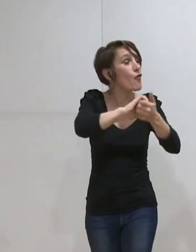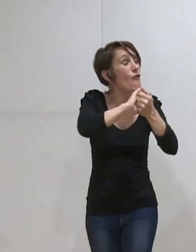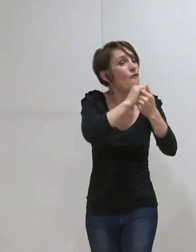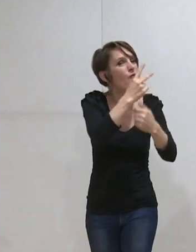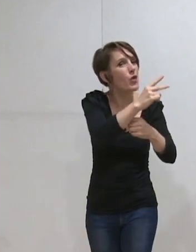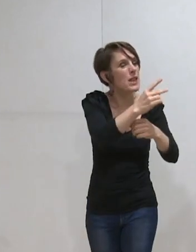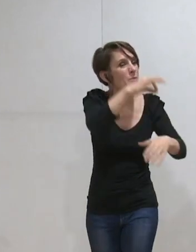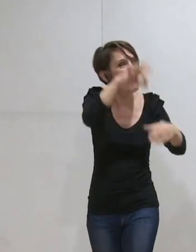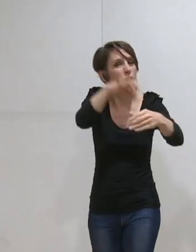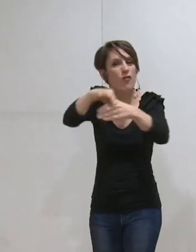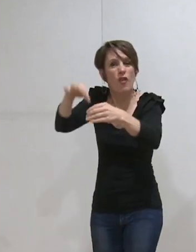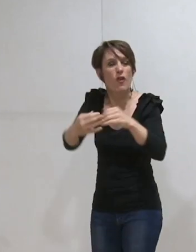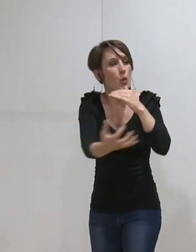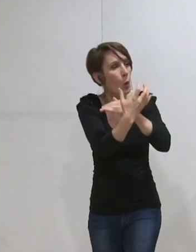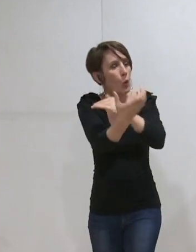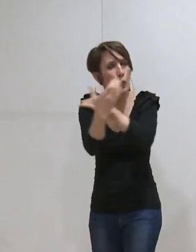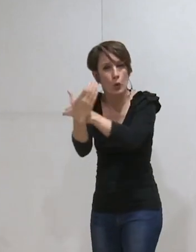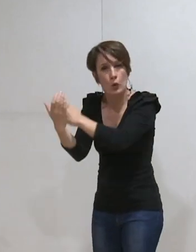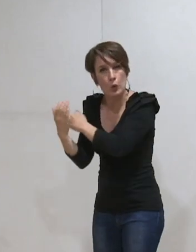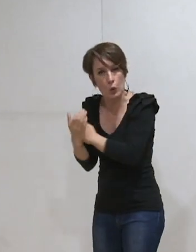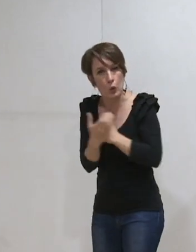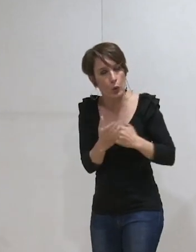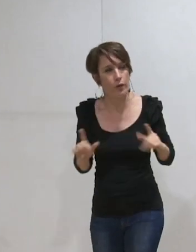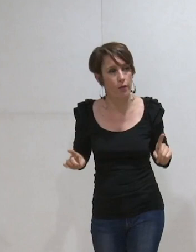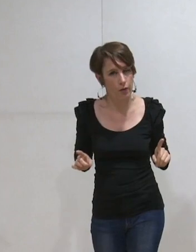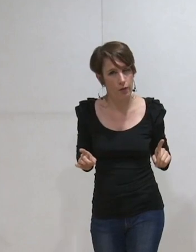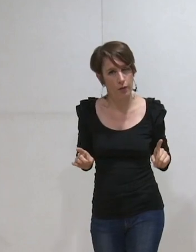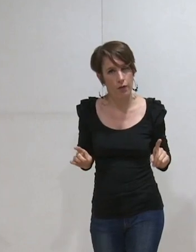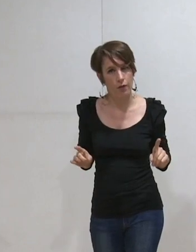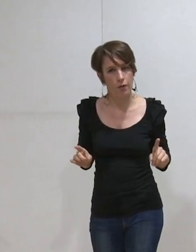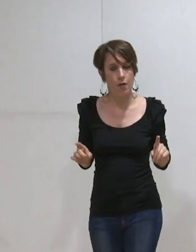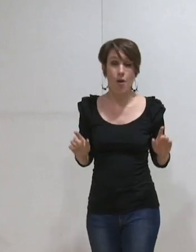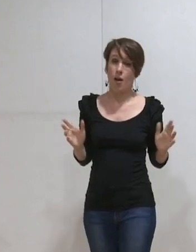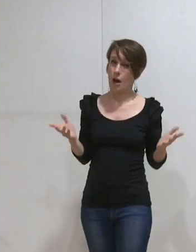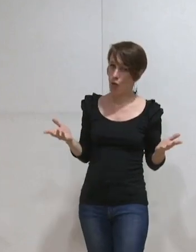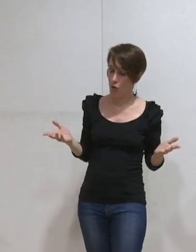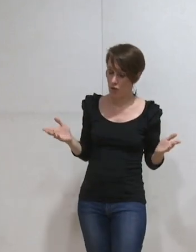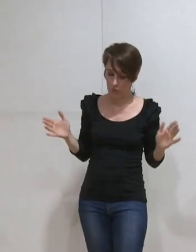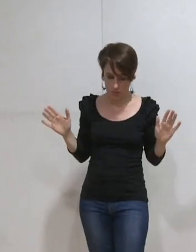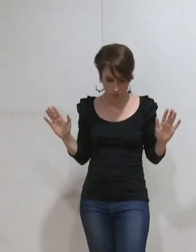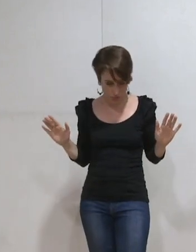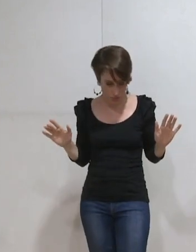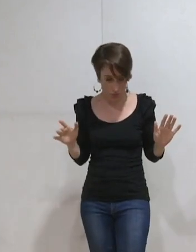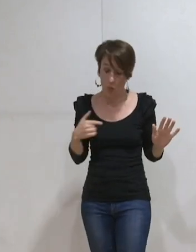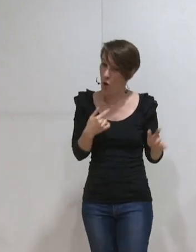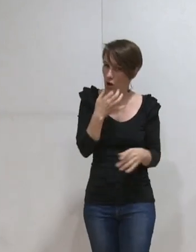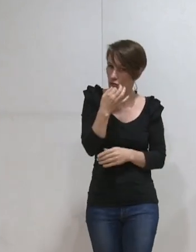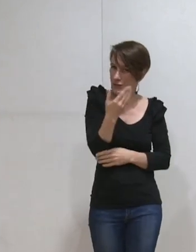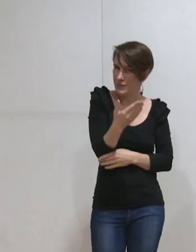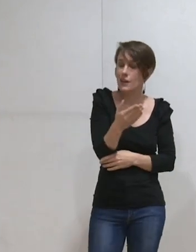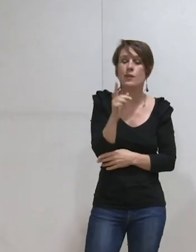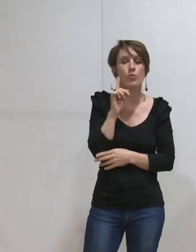à toutes les subventions que nous essayons d'obtenir dans ces différentes enceintes alors je voudrais simplement vous dire cela